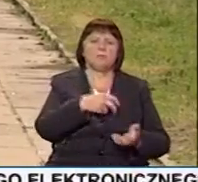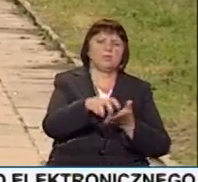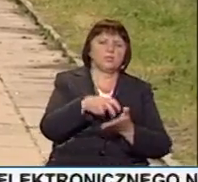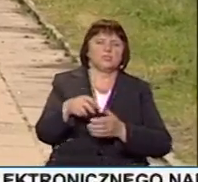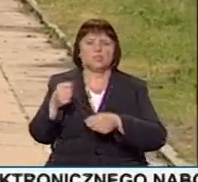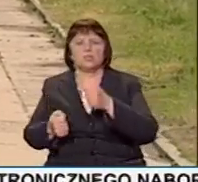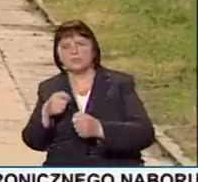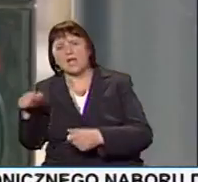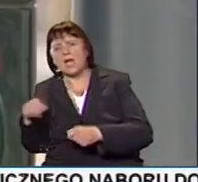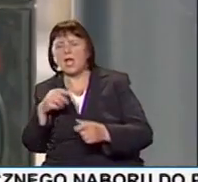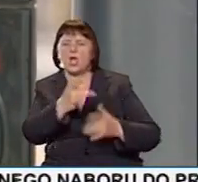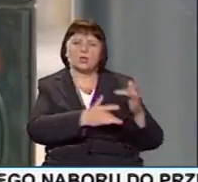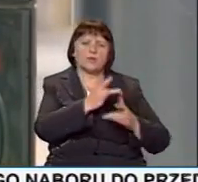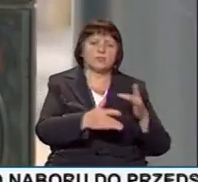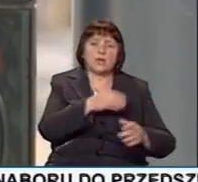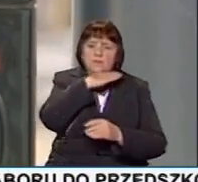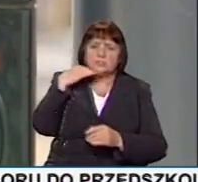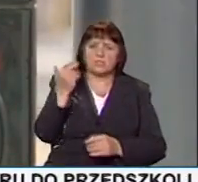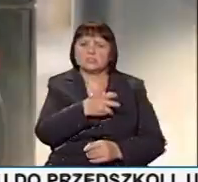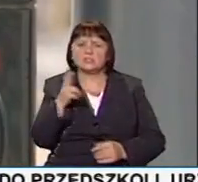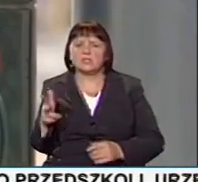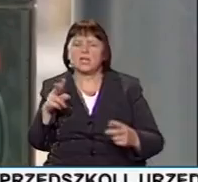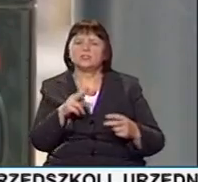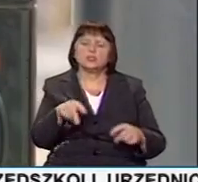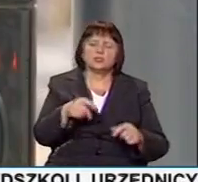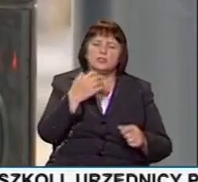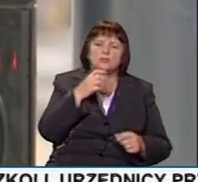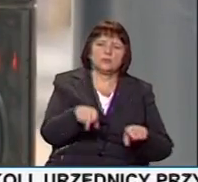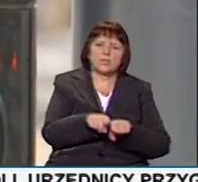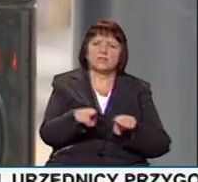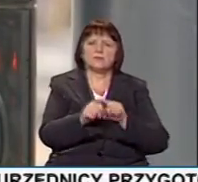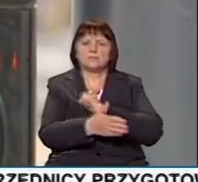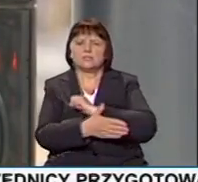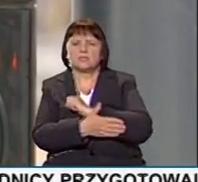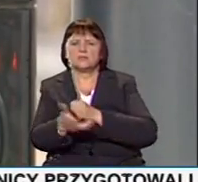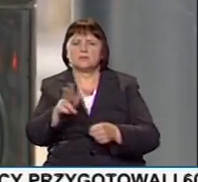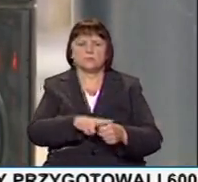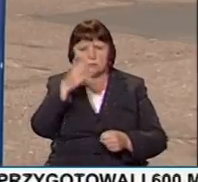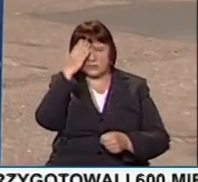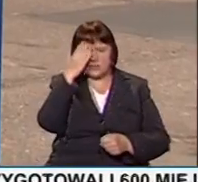kierowcy na rowerzystów, a wystarczy, żeby każdy stosował się do jednej zasady, którą znają już